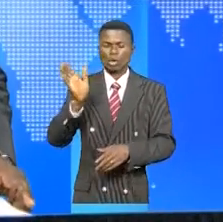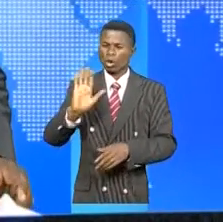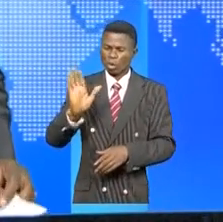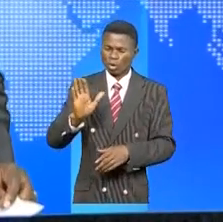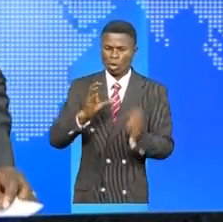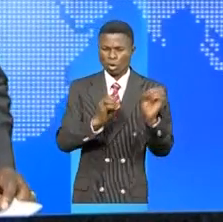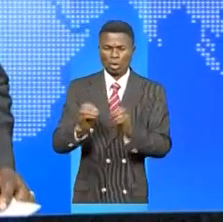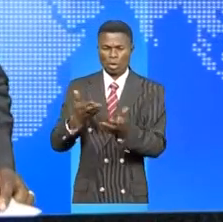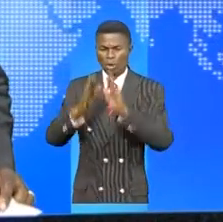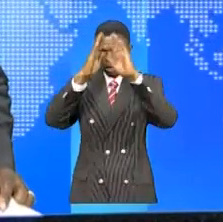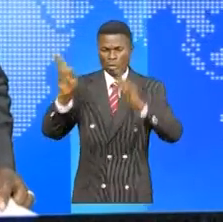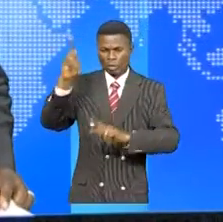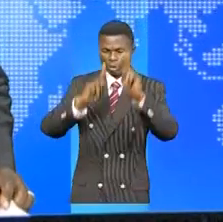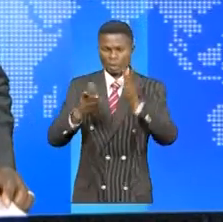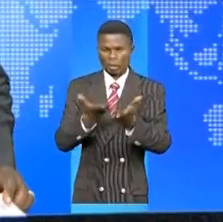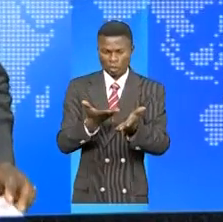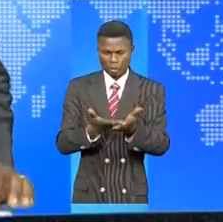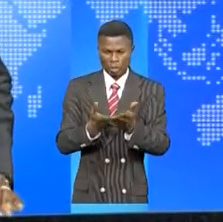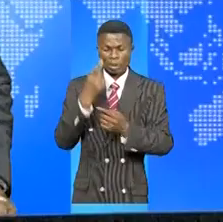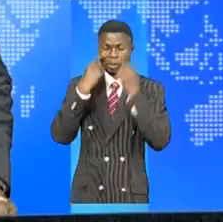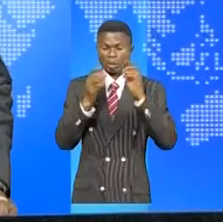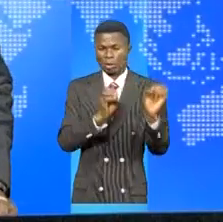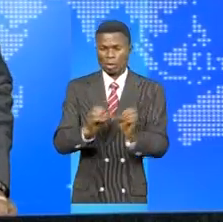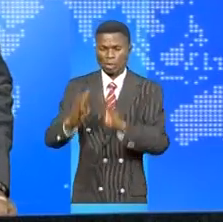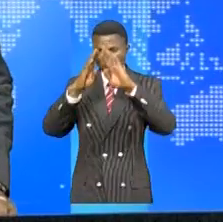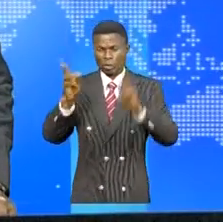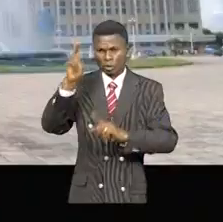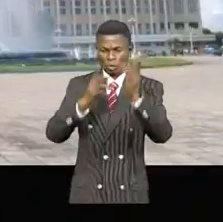été organisés au Palais du Peuple. C'est un reportage de Kibamiso Moïsa.